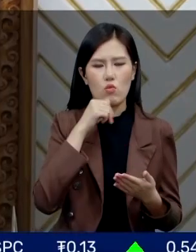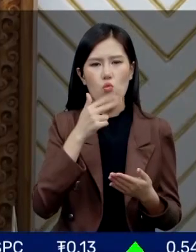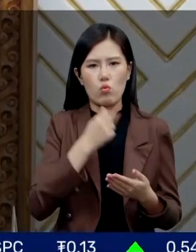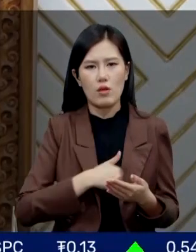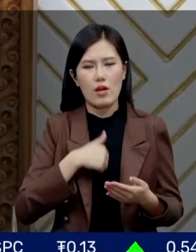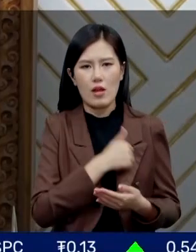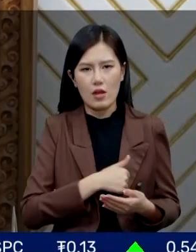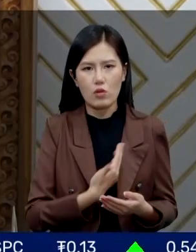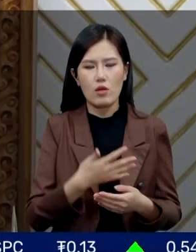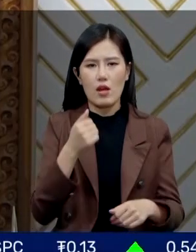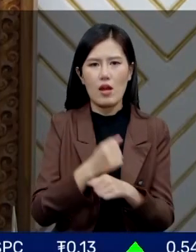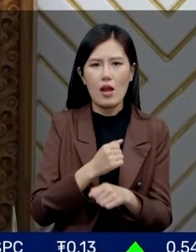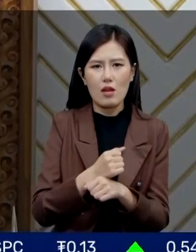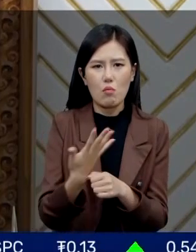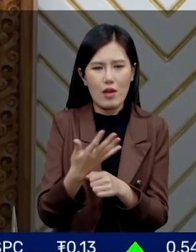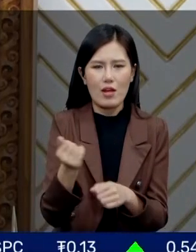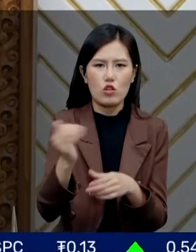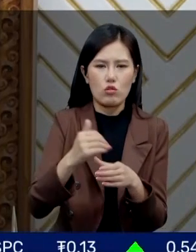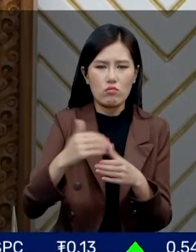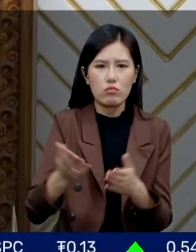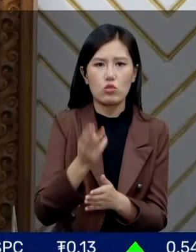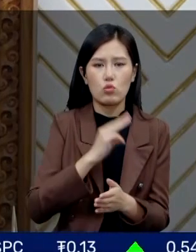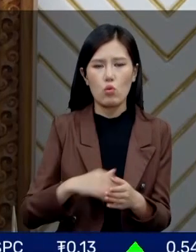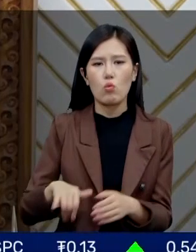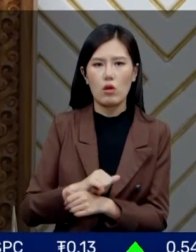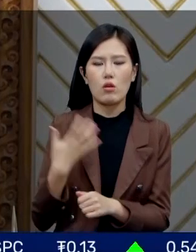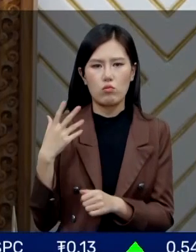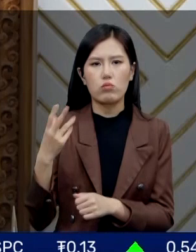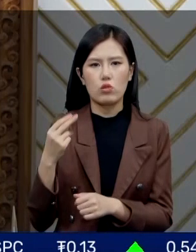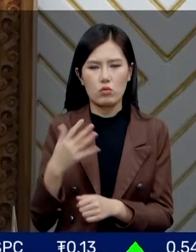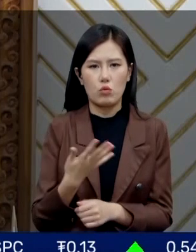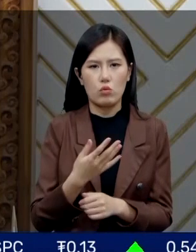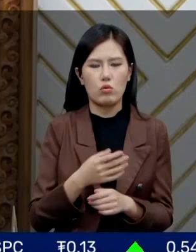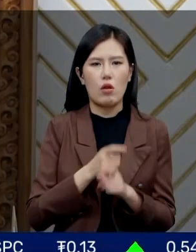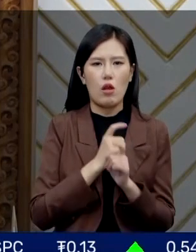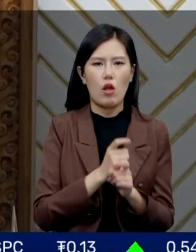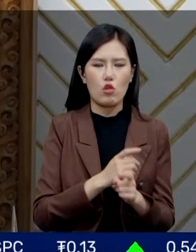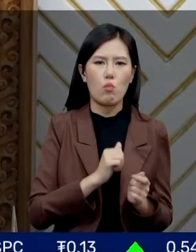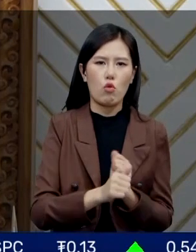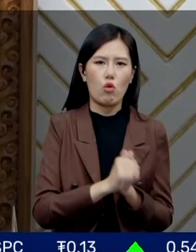шийдвэр өтерц гарах ёстой болж байгаа гэдэг нь тодорхой байна. Нийтийн санхүүжигчийн халамжийн бодлогыг зөвхөн тодорхой болох ёстой.